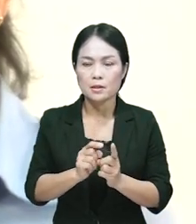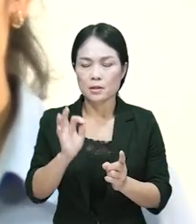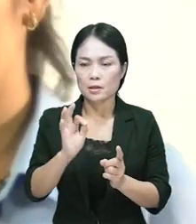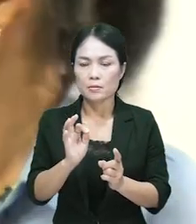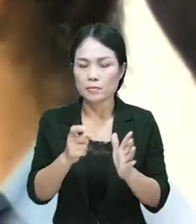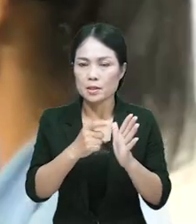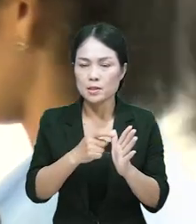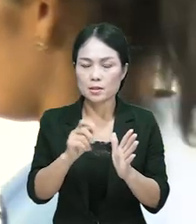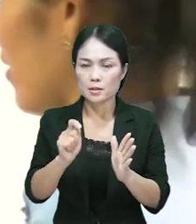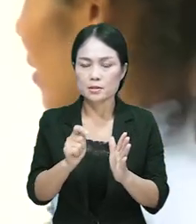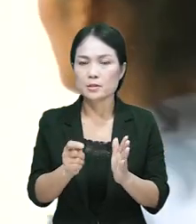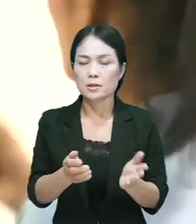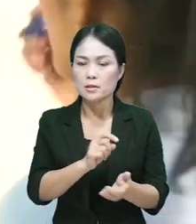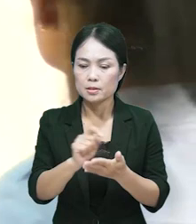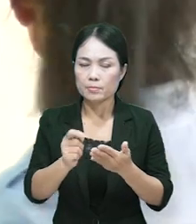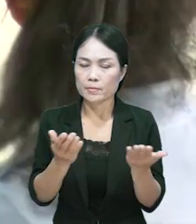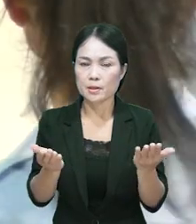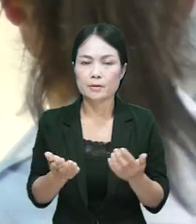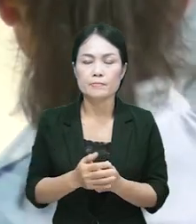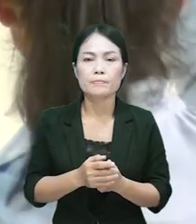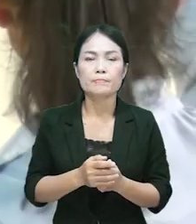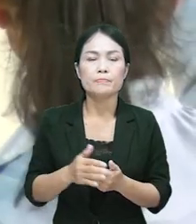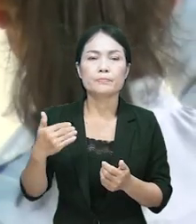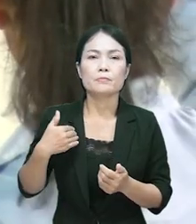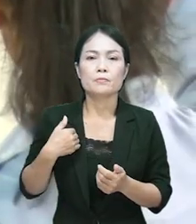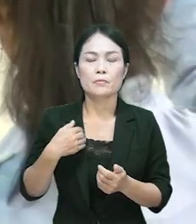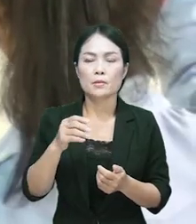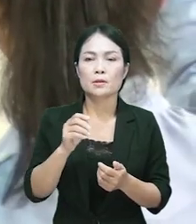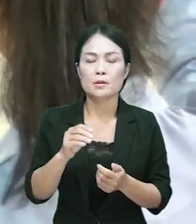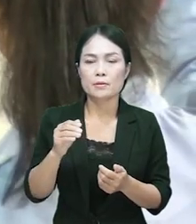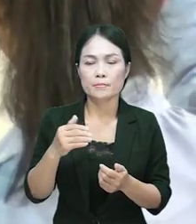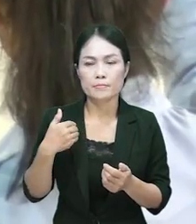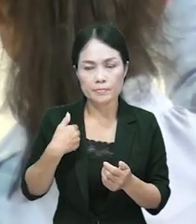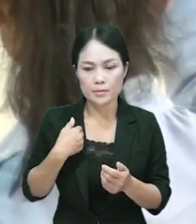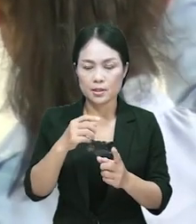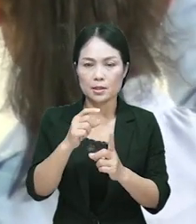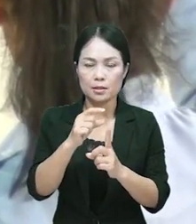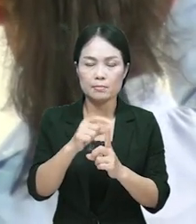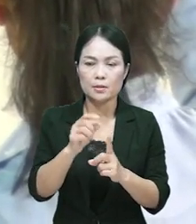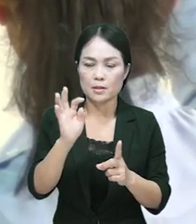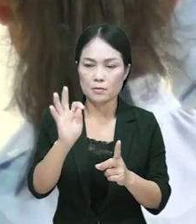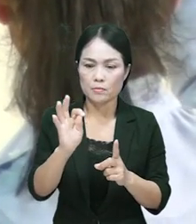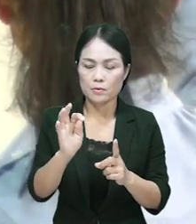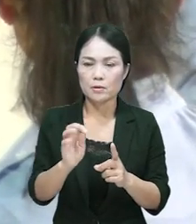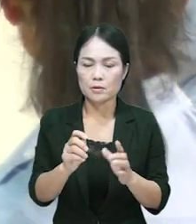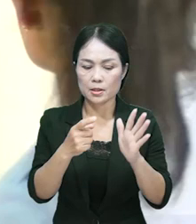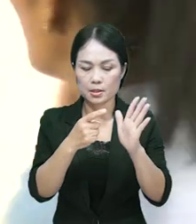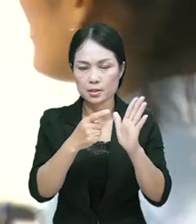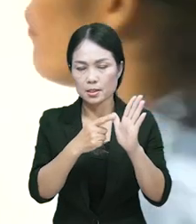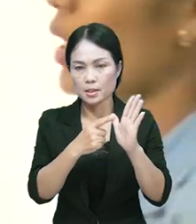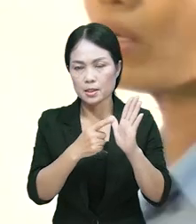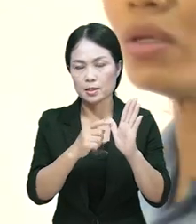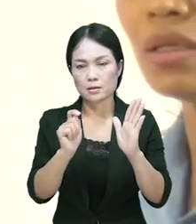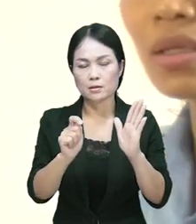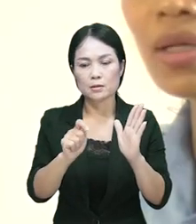ណាខ្លះចាគឺមានវាវស្រាអានឹងរមិនចឹងឯងកូនឯងវា